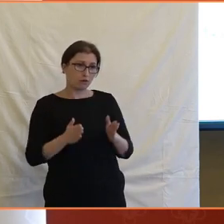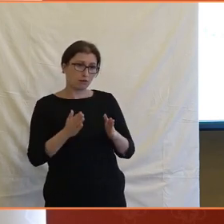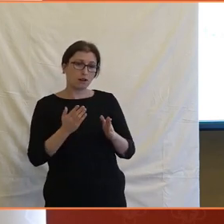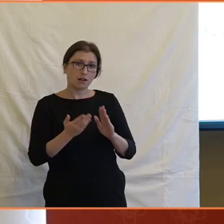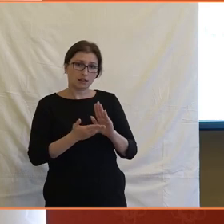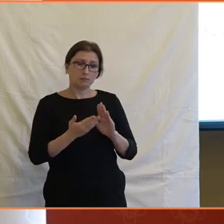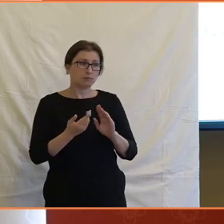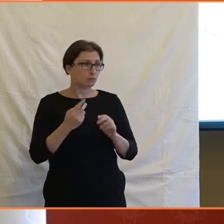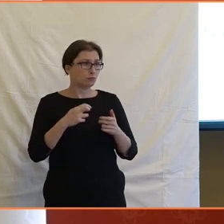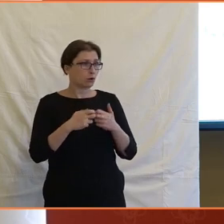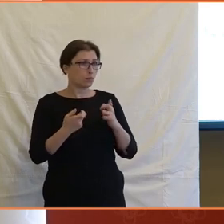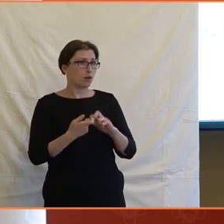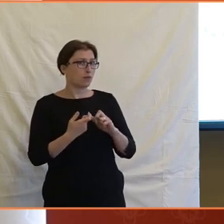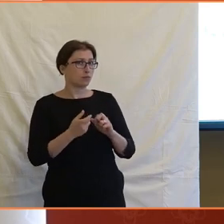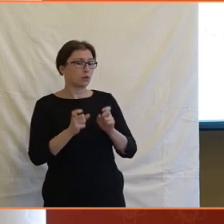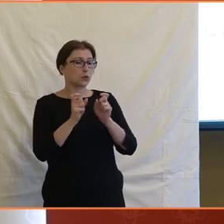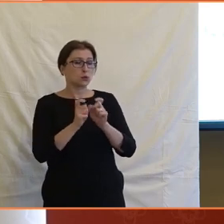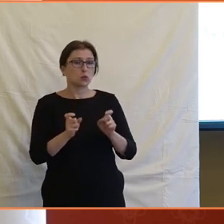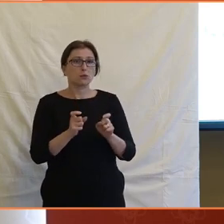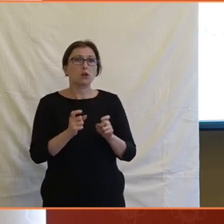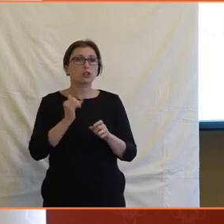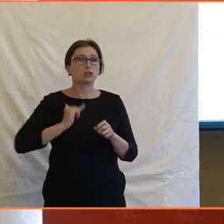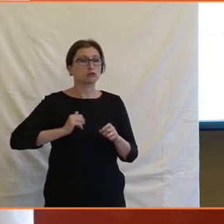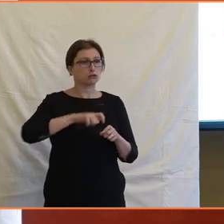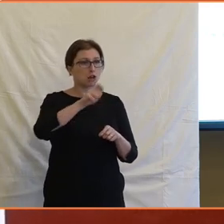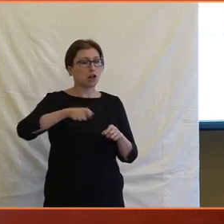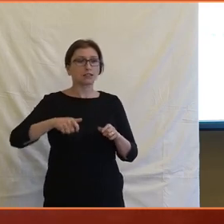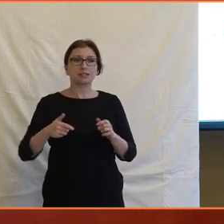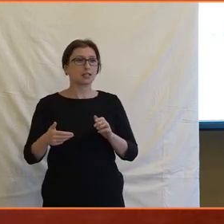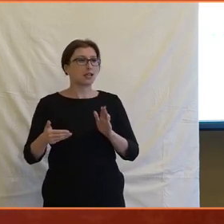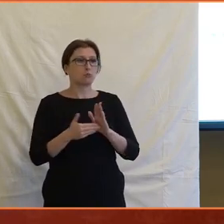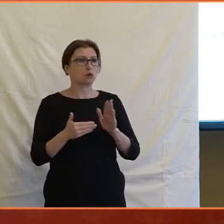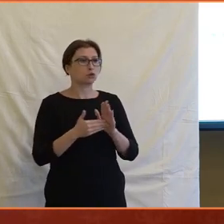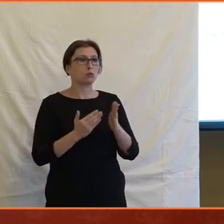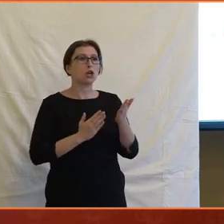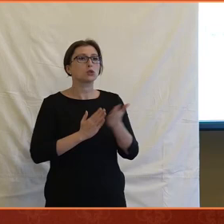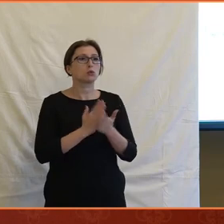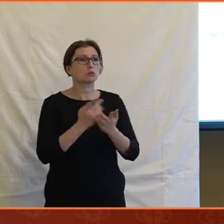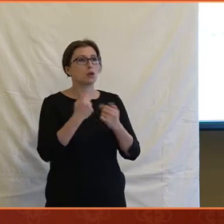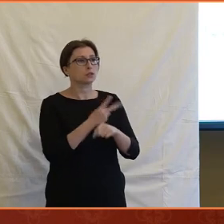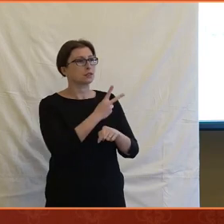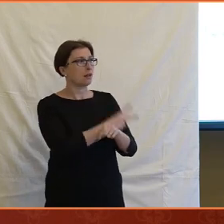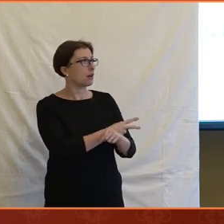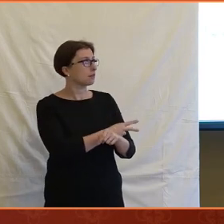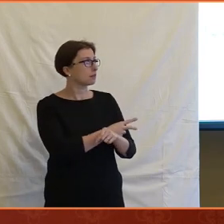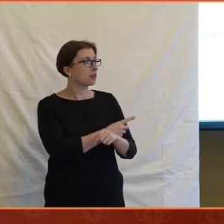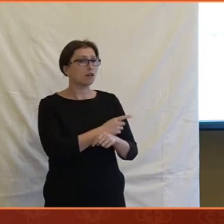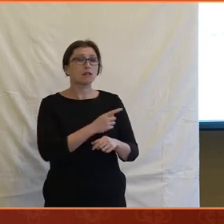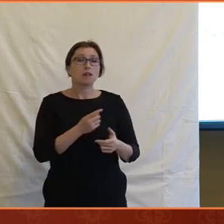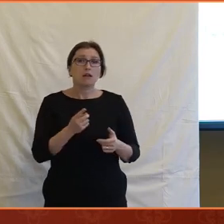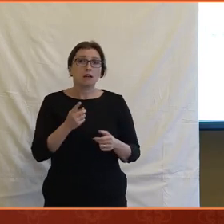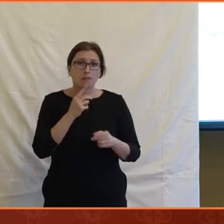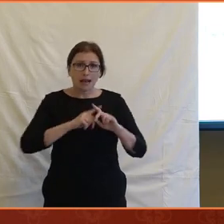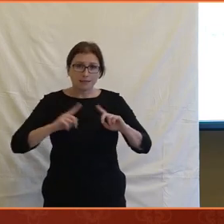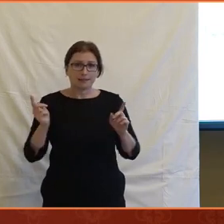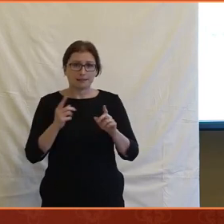to docela problematická věc, protože ty žáci nepotřebují řešit ty služby státu. Jsou většinou za ně řešeny